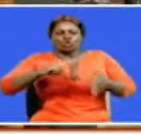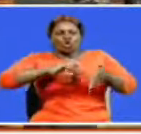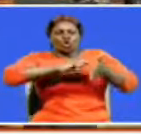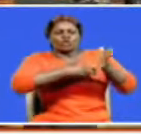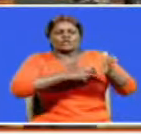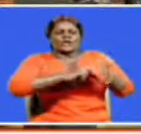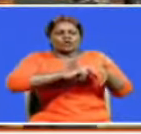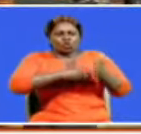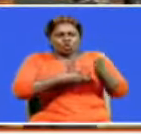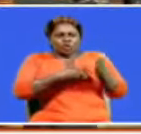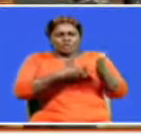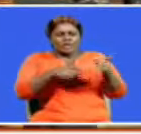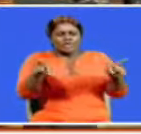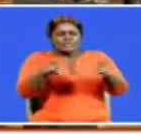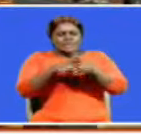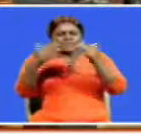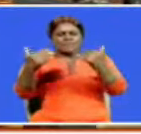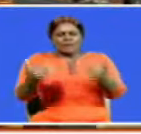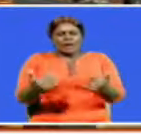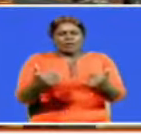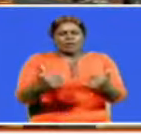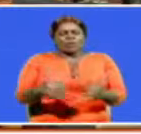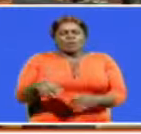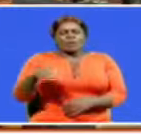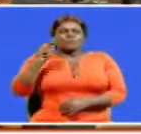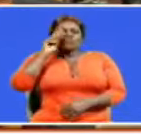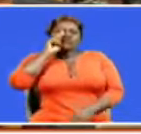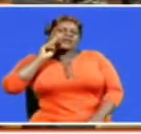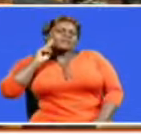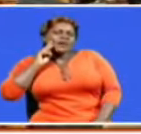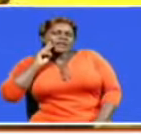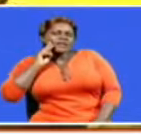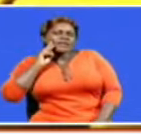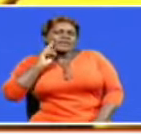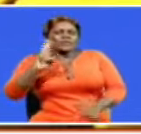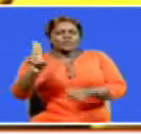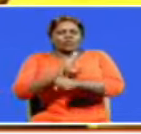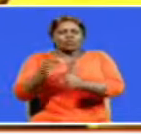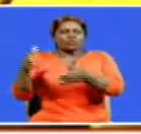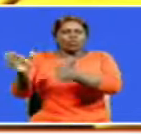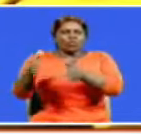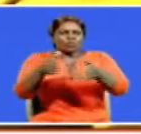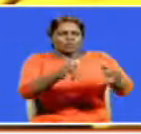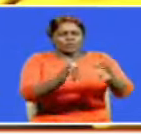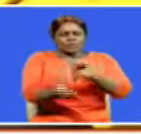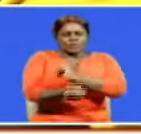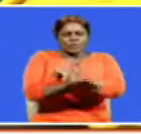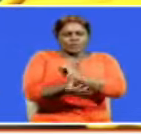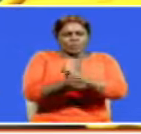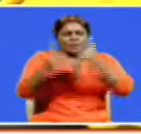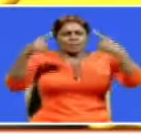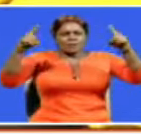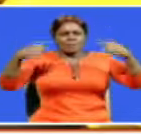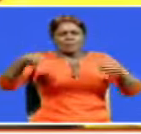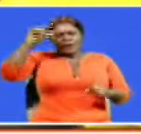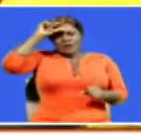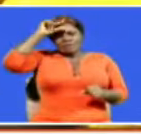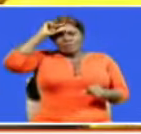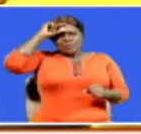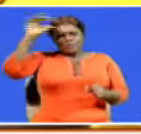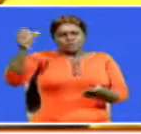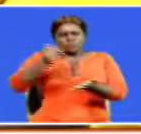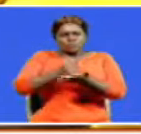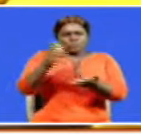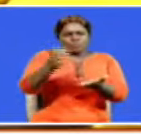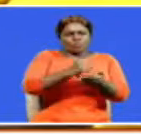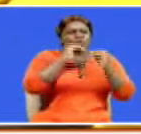muda jinsi ilivyo sasa. Waziri mwandamizi Musalia Mudavadi aliitumia fursa hiyo kuelezea ufanisi wa serikali katika kuajiri